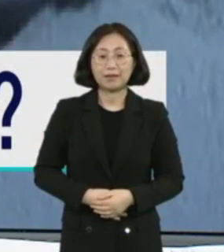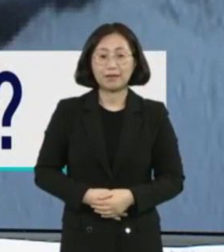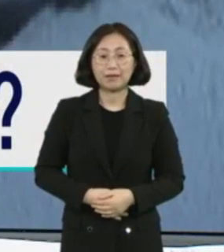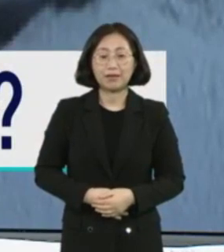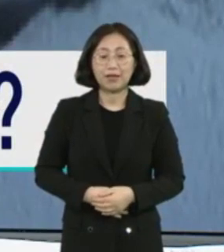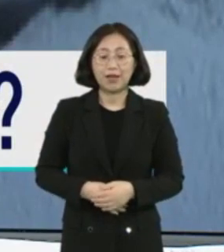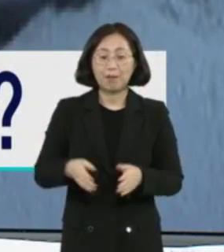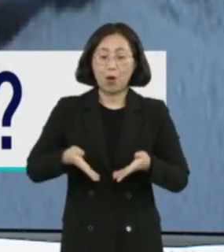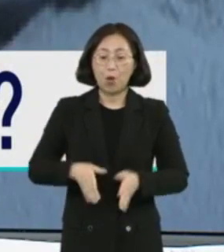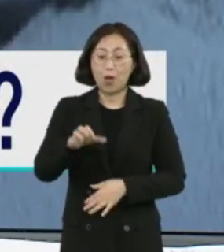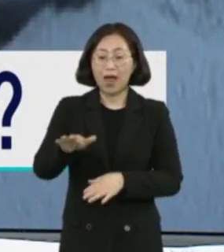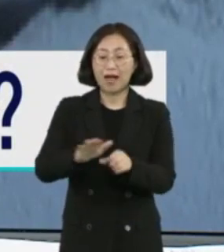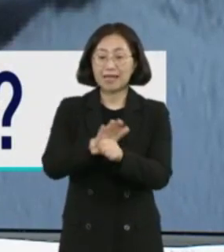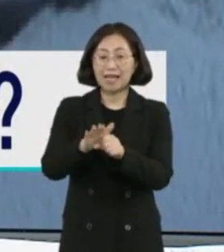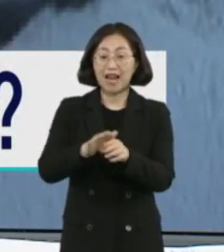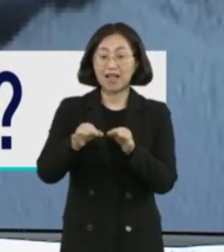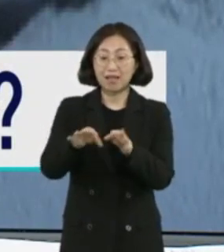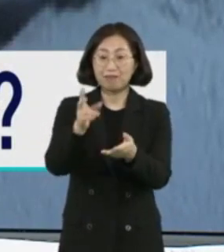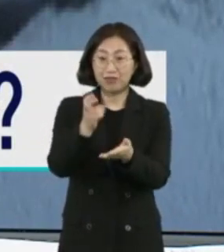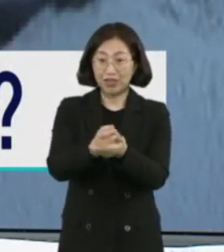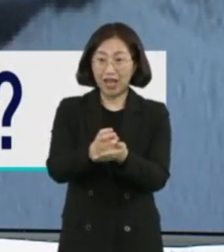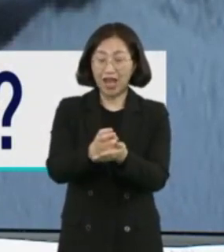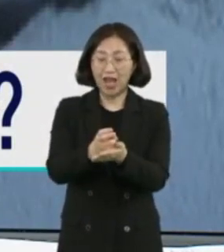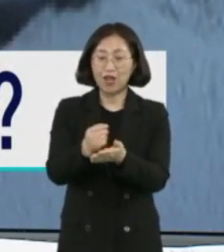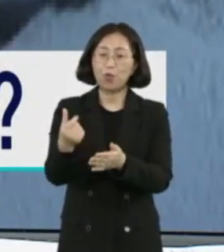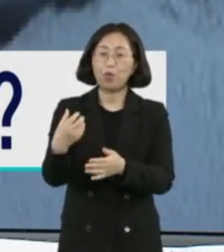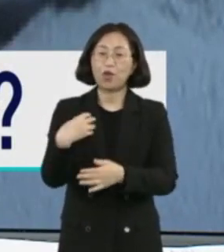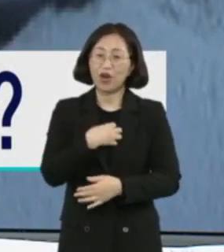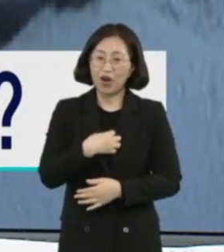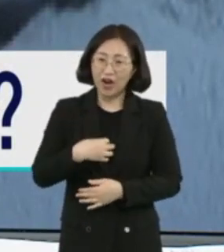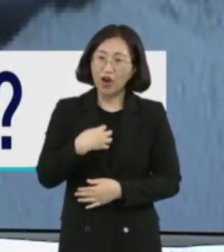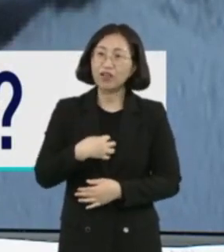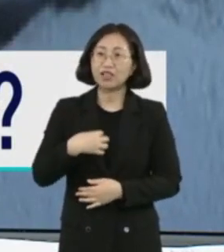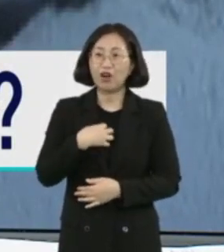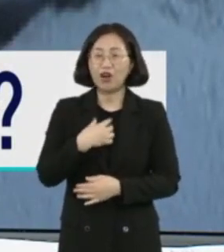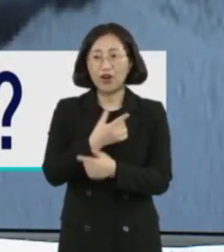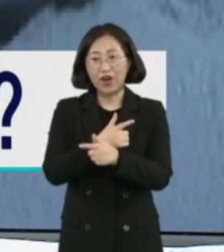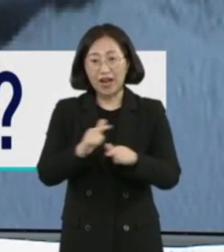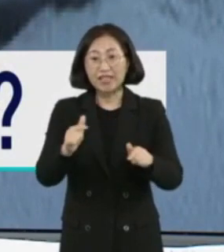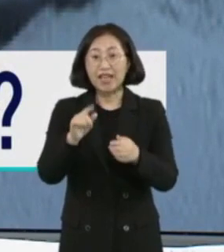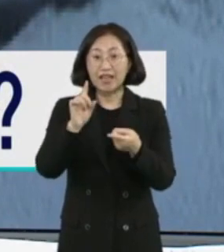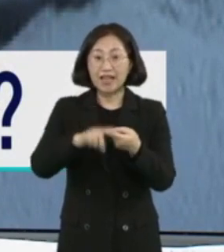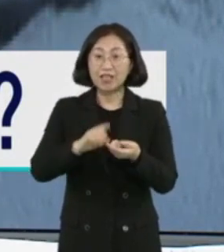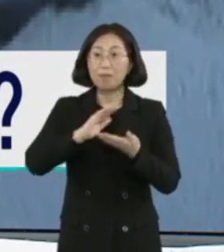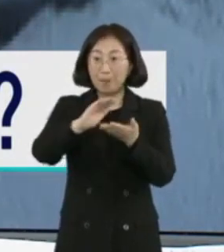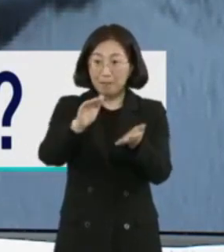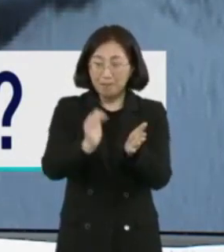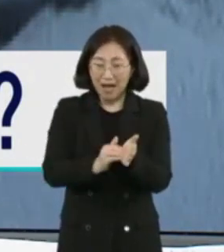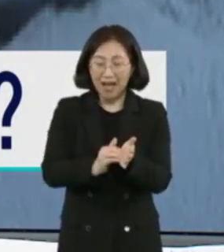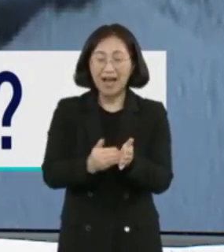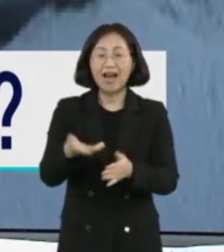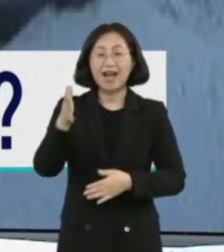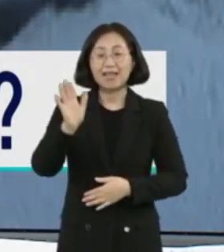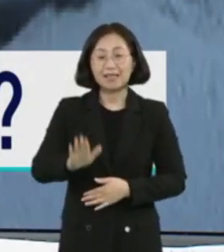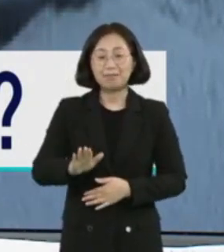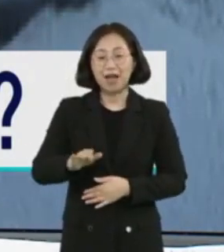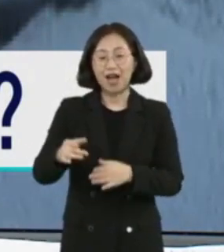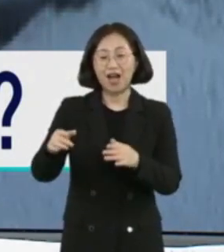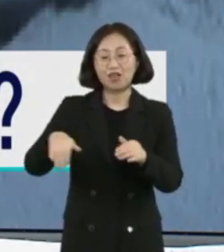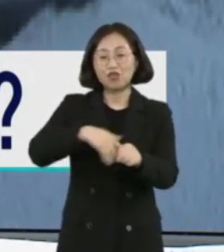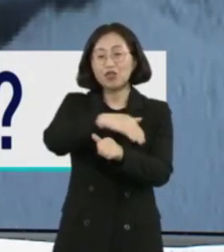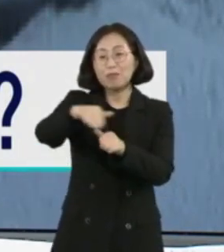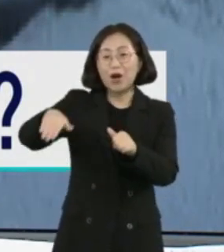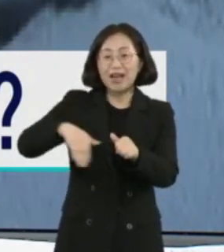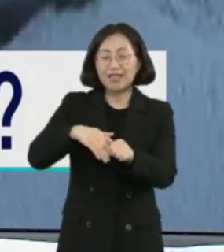앞서 고향사랑 기부금제에 대한 소식과 우려되는 부분 전해드렸지만 우리 곁엔 가슴 따뜻한 착한 기부가